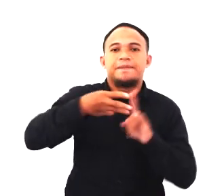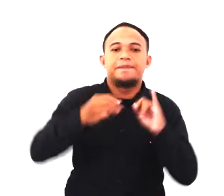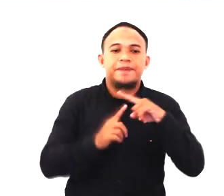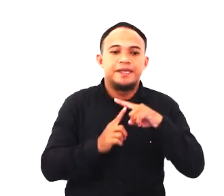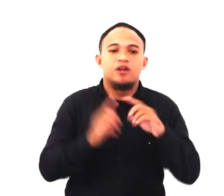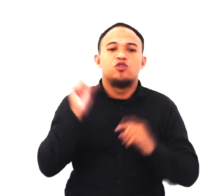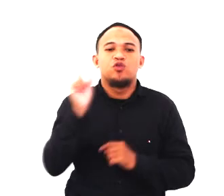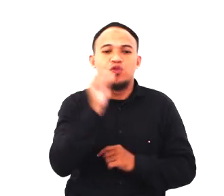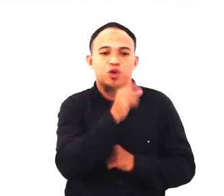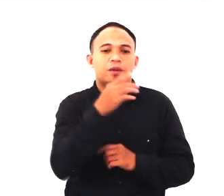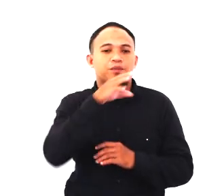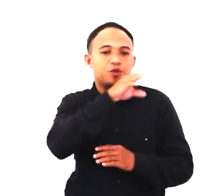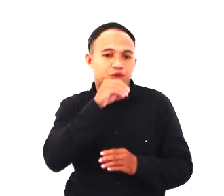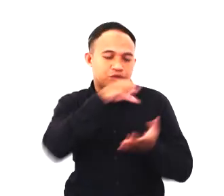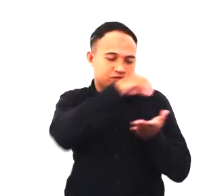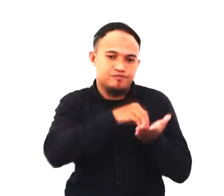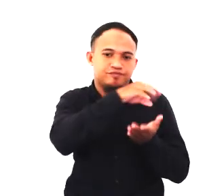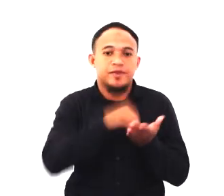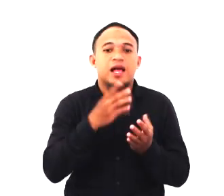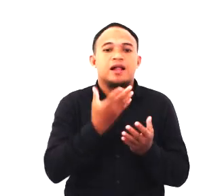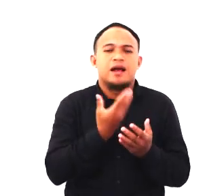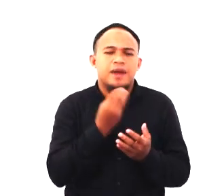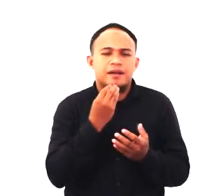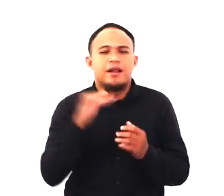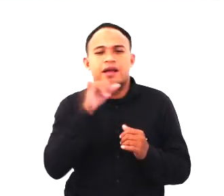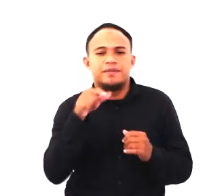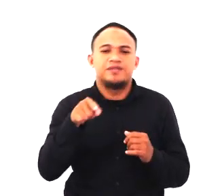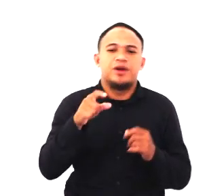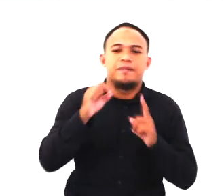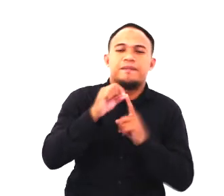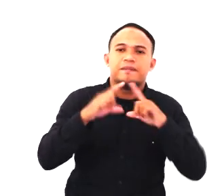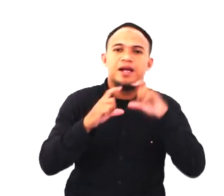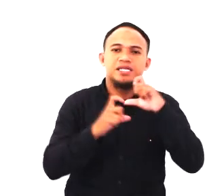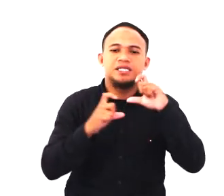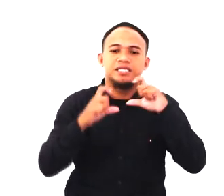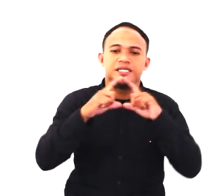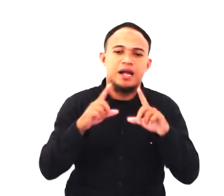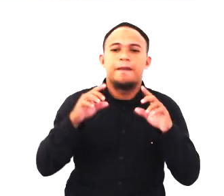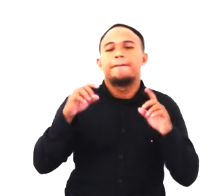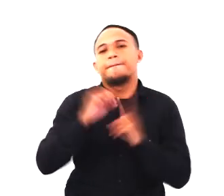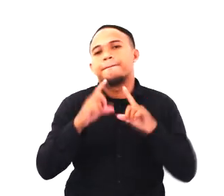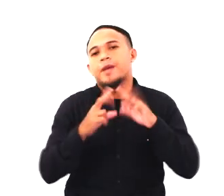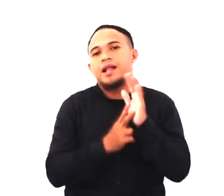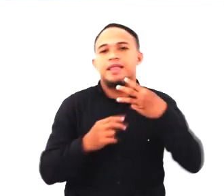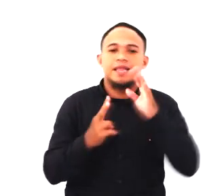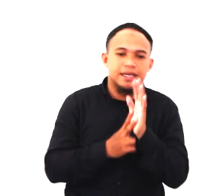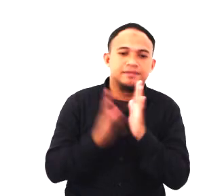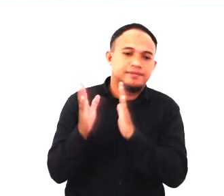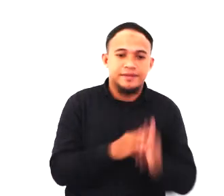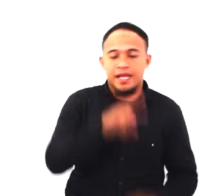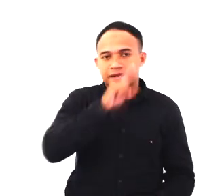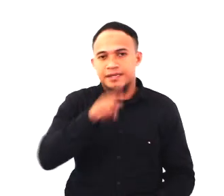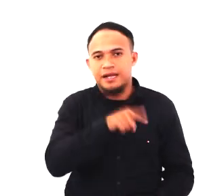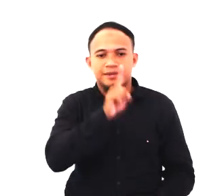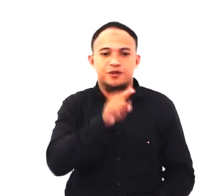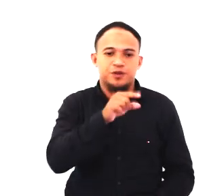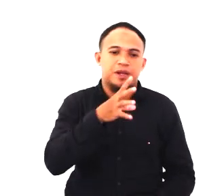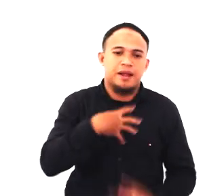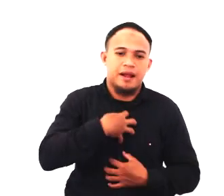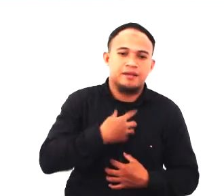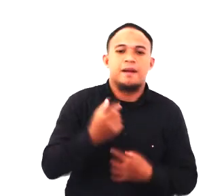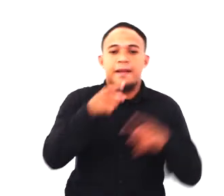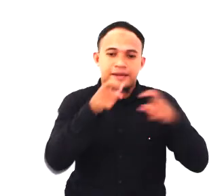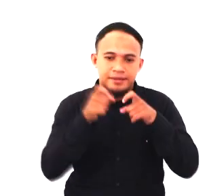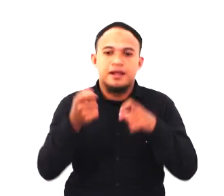serta pasca panen. Salah satu hal menarik yang disampaikan oleh BPTP Sulut yaitu potensi